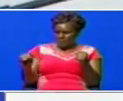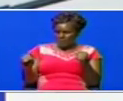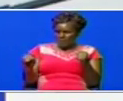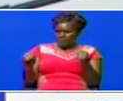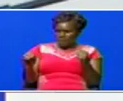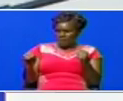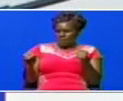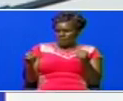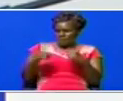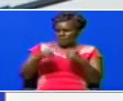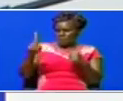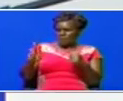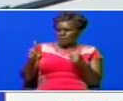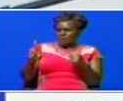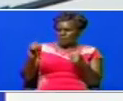Japheth Kaluyu, 61,